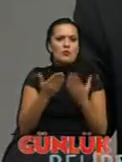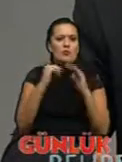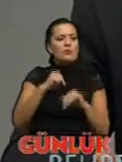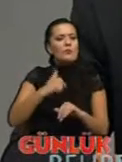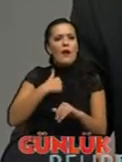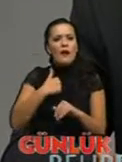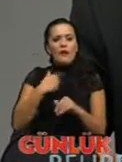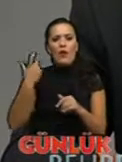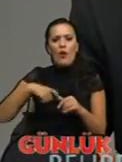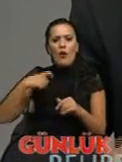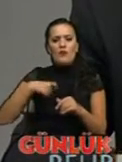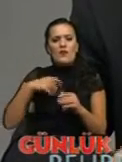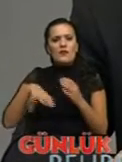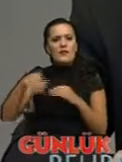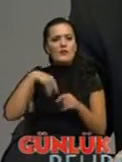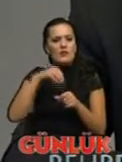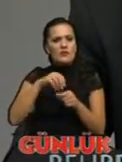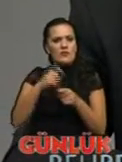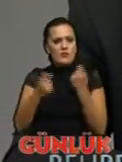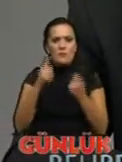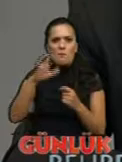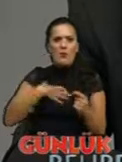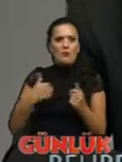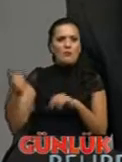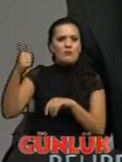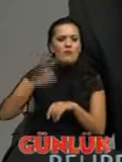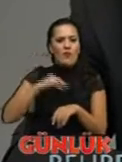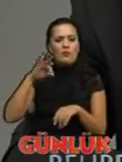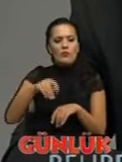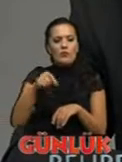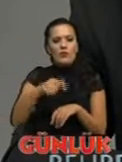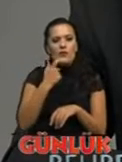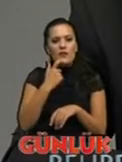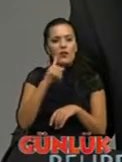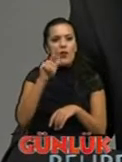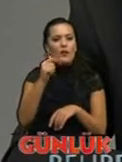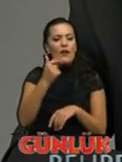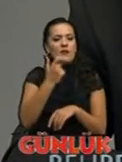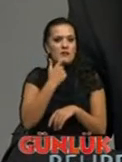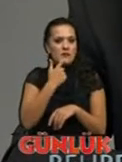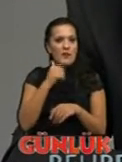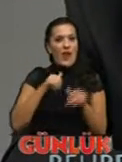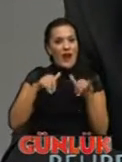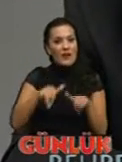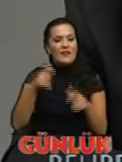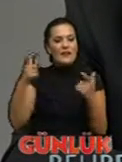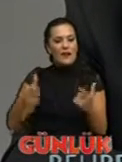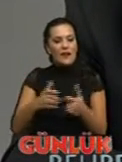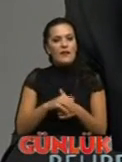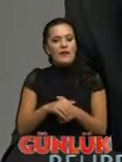ben özel sektörde çalışıyorum. Yani bir patronum var ve bu yıl 16. yılım aynı mekanda. Maşallah bu,